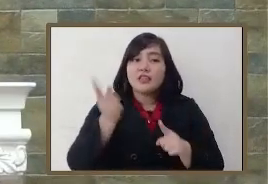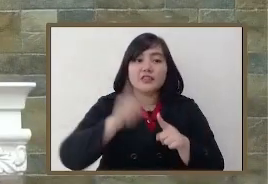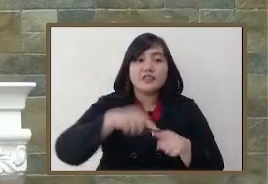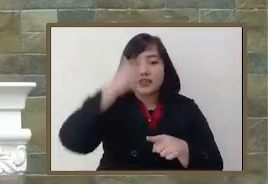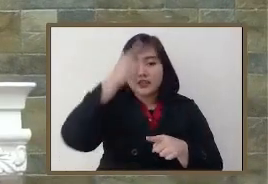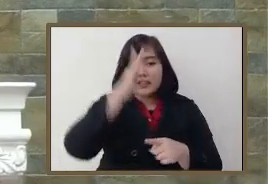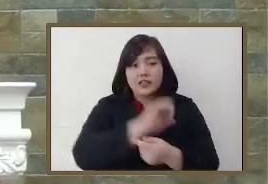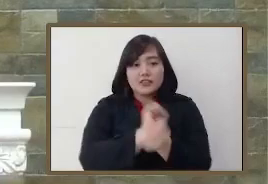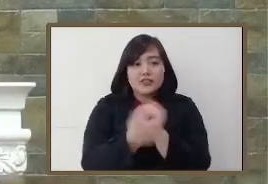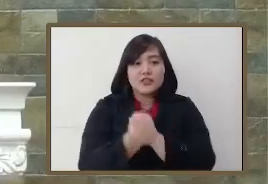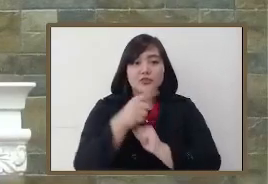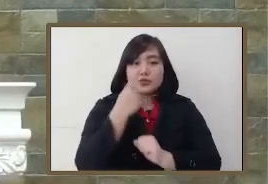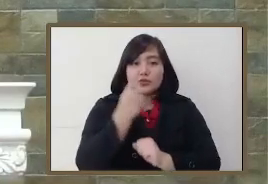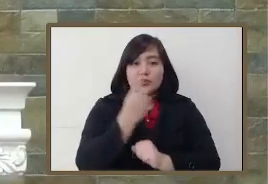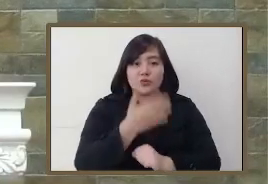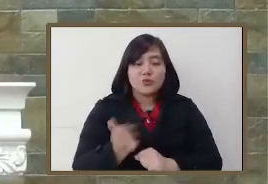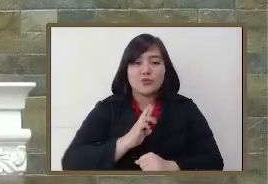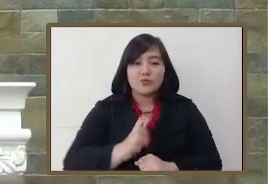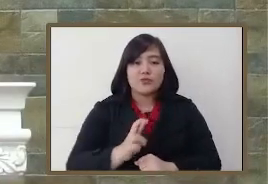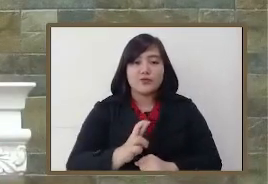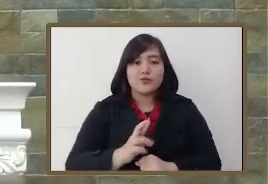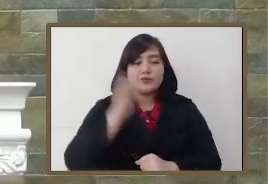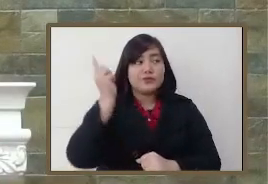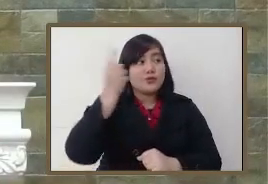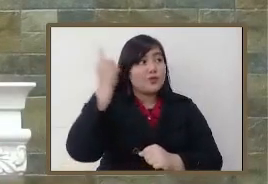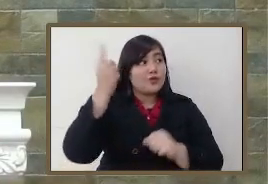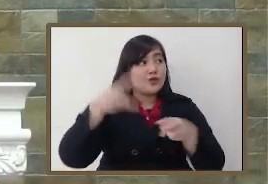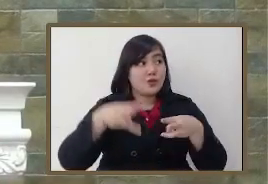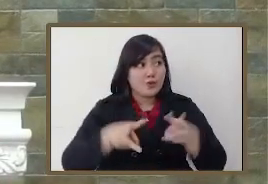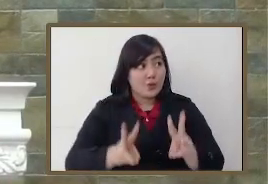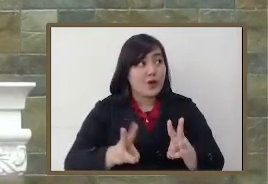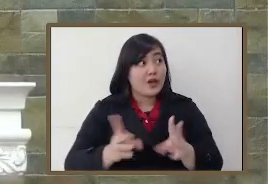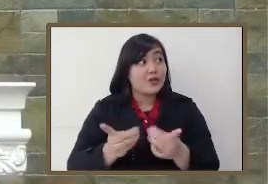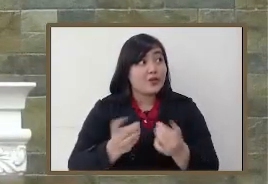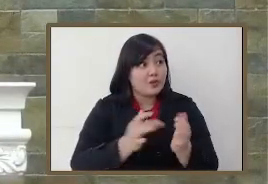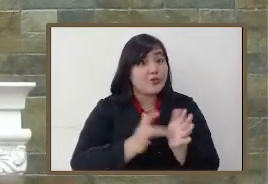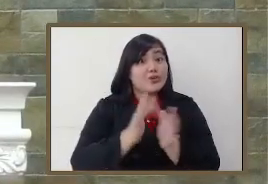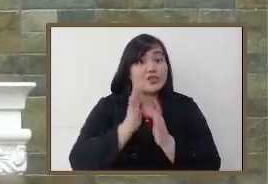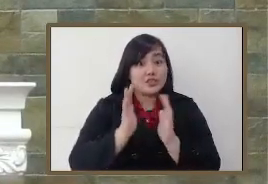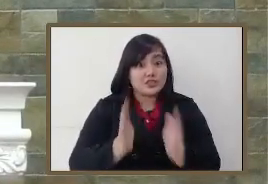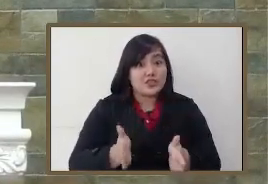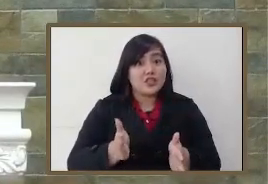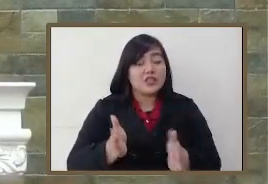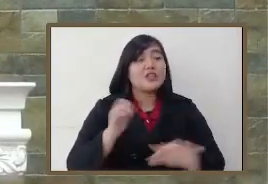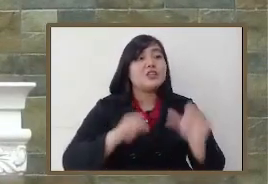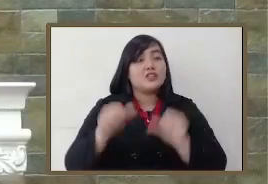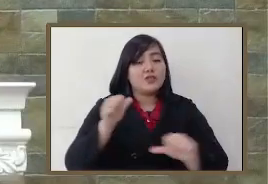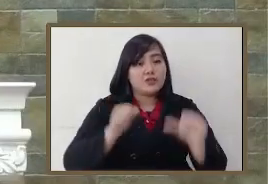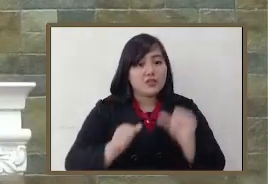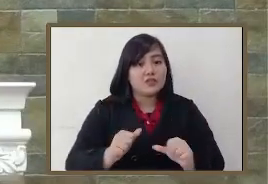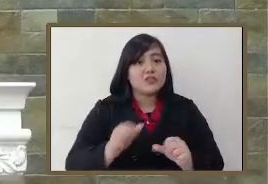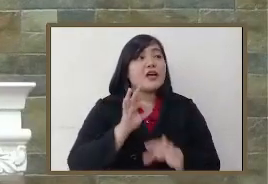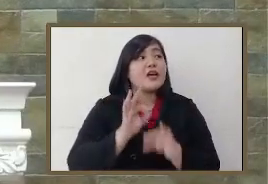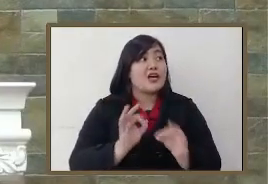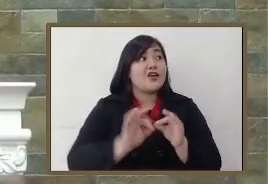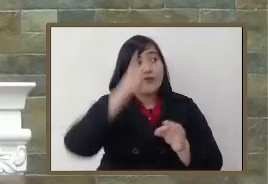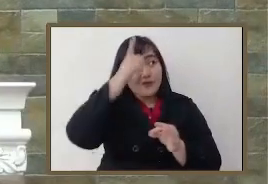See? Ang tanging paraan lamang na magawa mo ang dapat mong gawin ay palitan ng Panginoon ang pagkatao